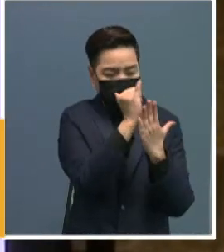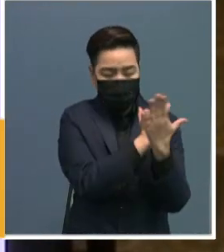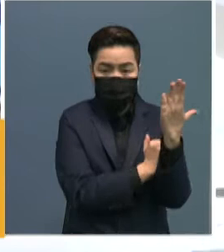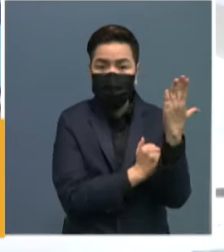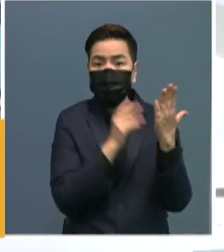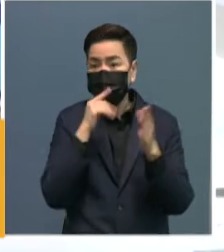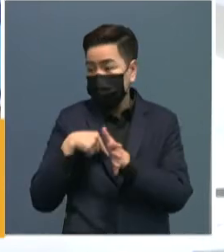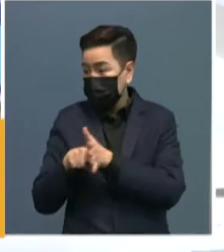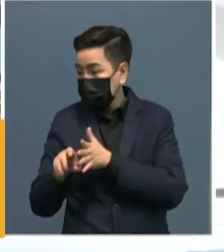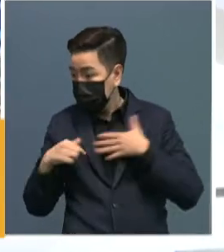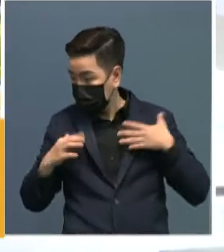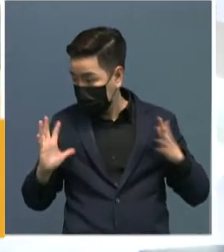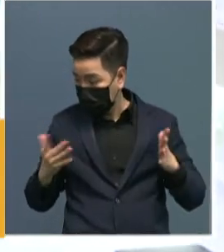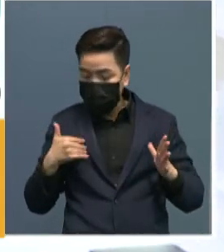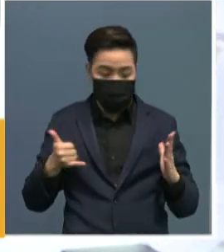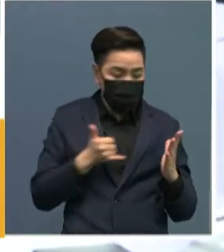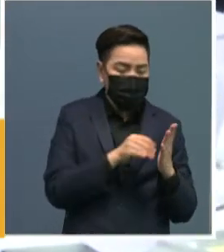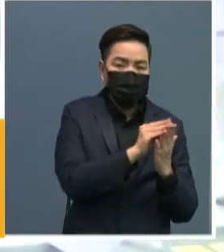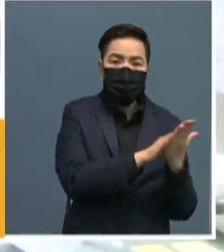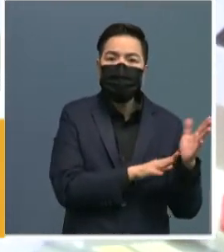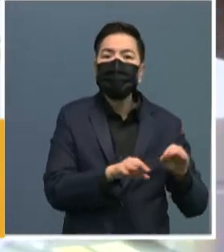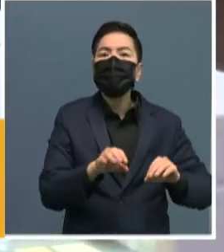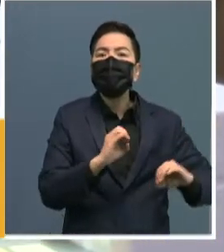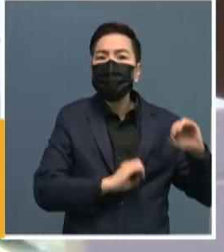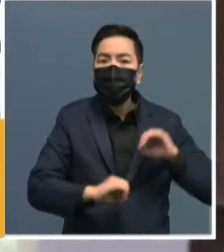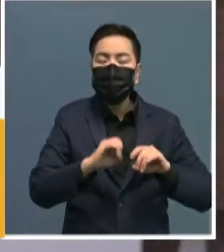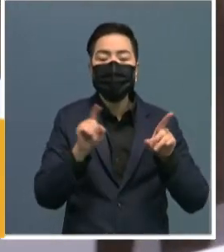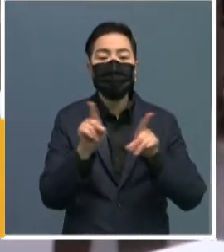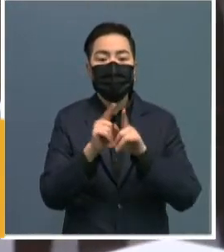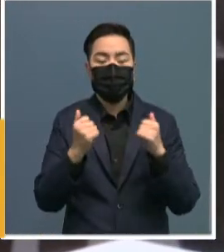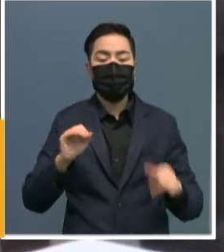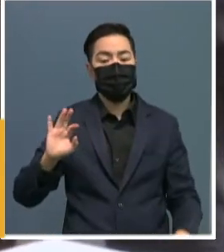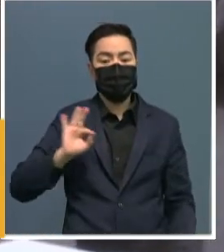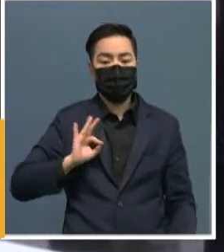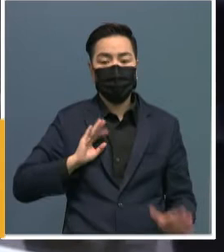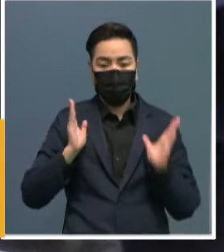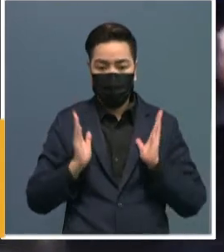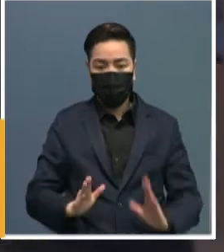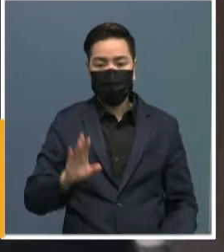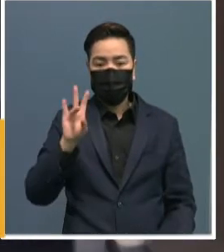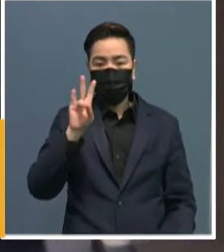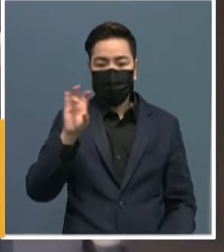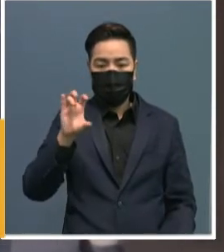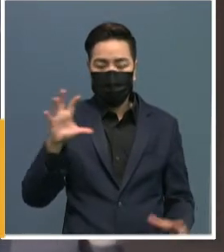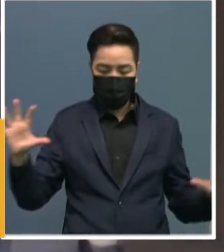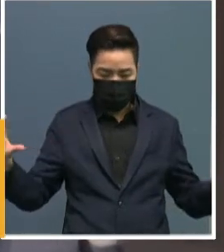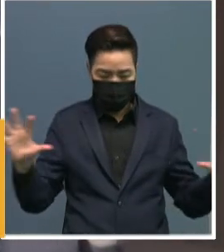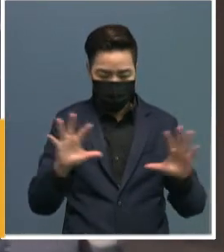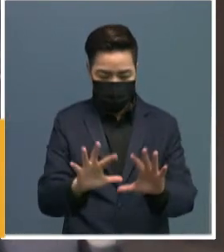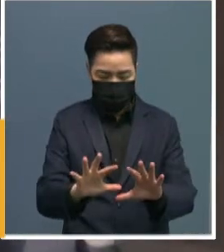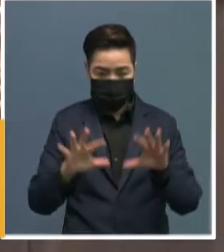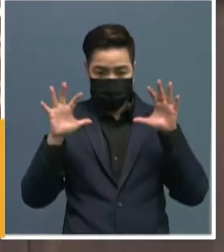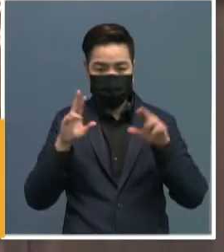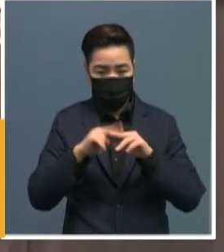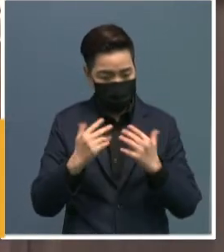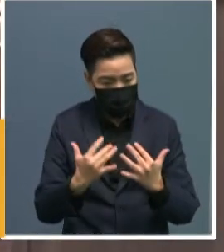ก็ปลอดภัยเช่นกันนะคะทำประธานรัฐสภาระบุว่าวันนี้จะมีสมาชิกถึง 700กว่าคนเป็นอย่างน้อยต้อง